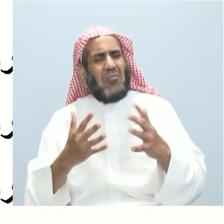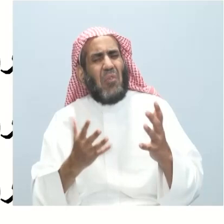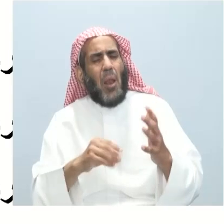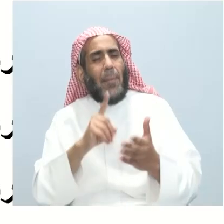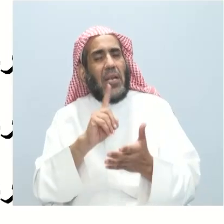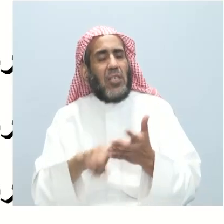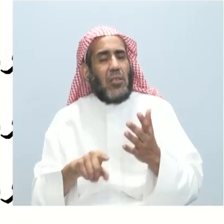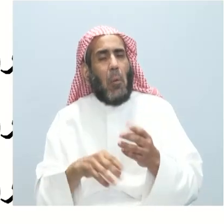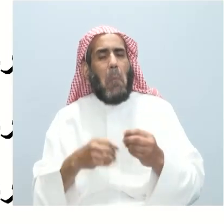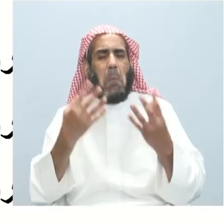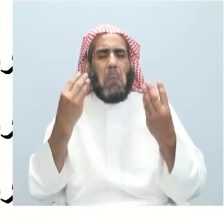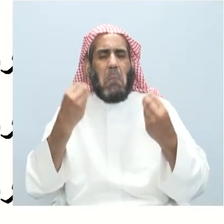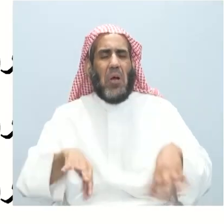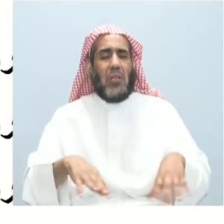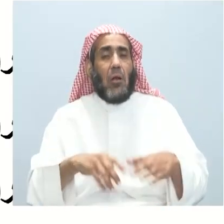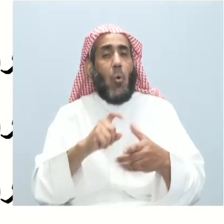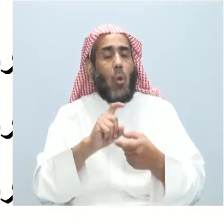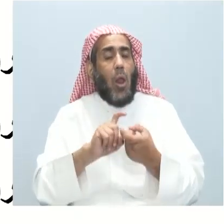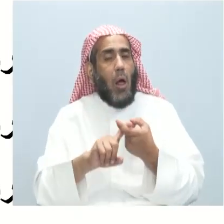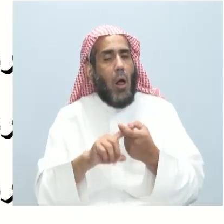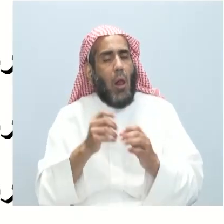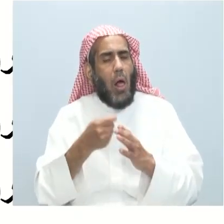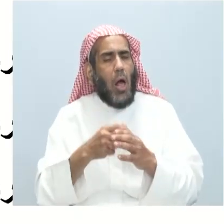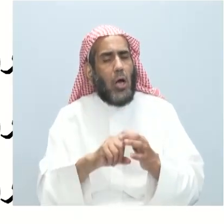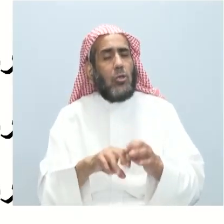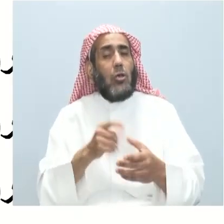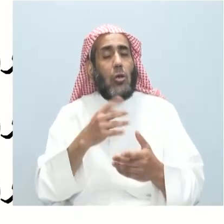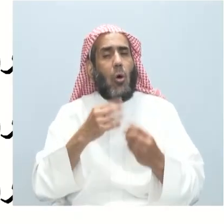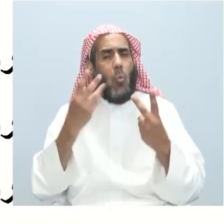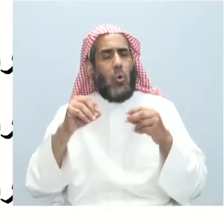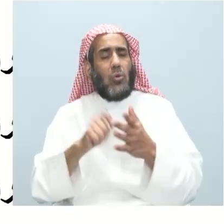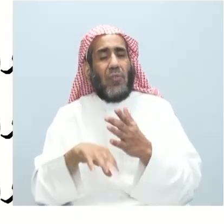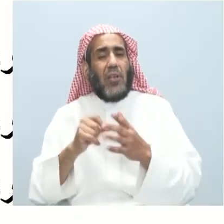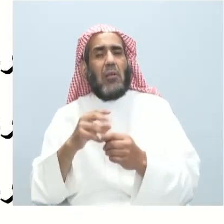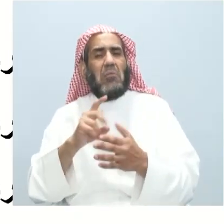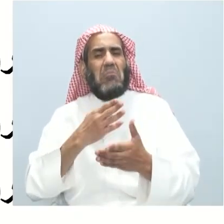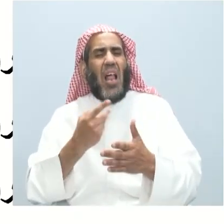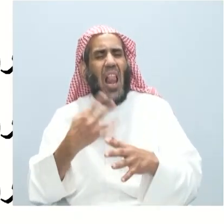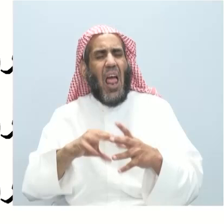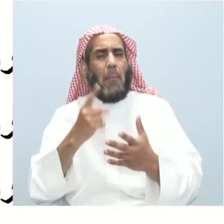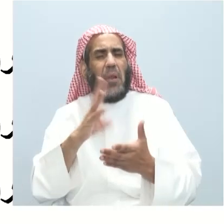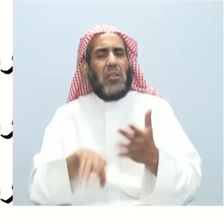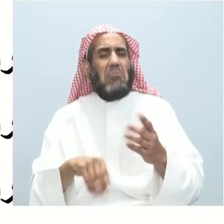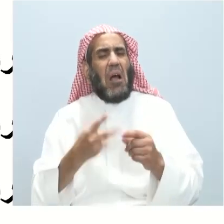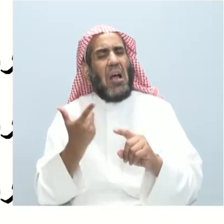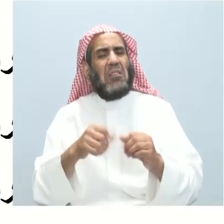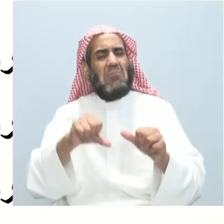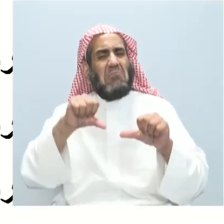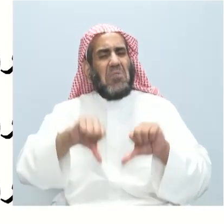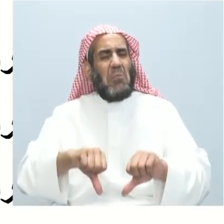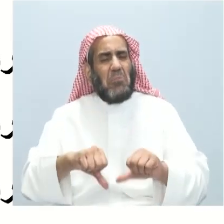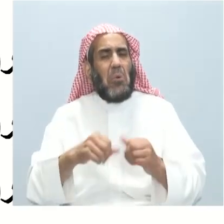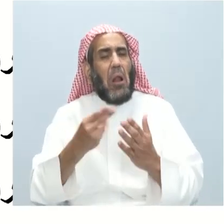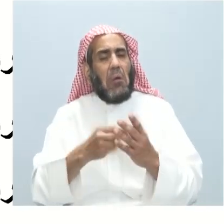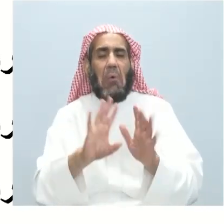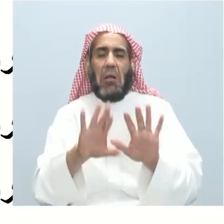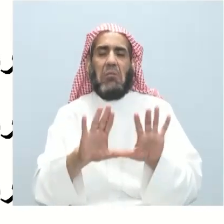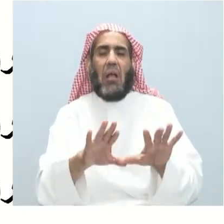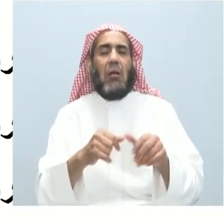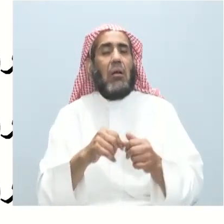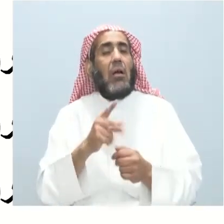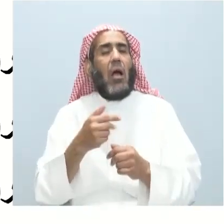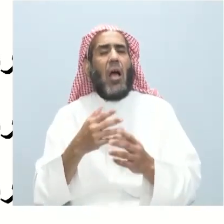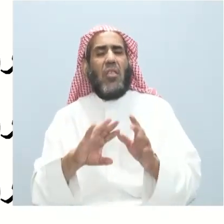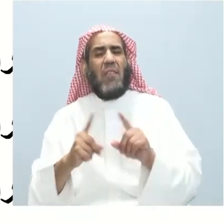بطل العقد والشروط في النكاح اذا اختل منها شرط قد يبطل العقد وقد لا يبطل